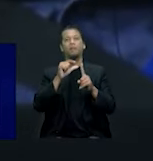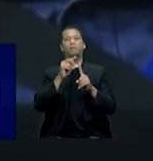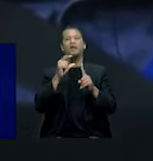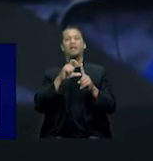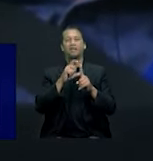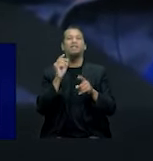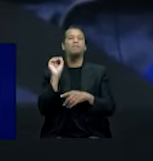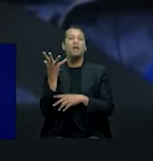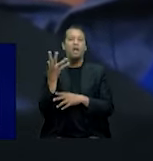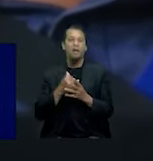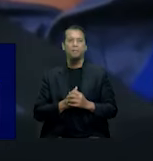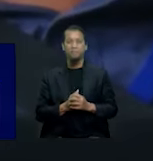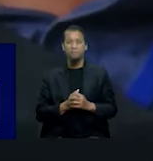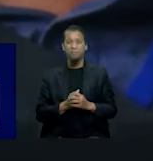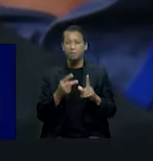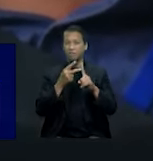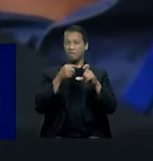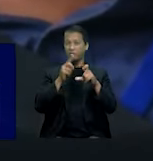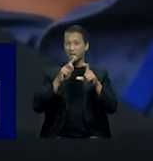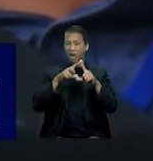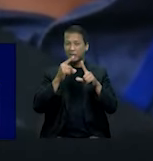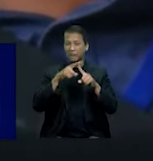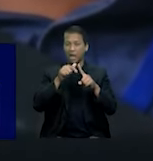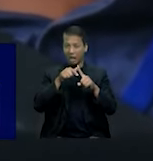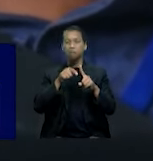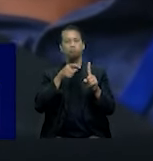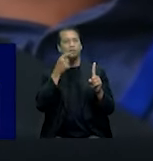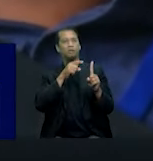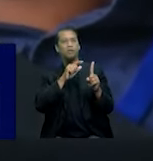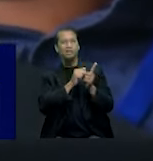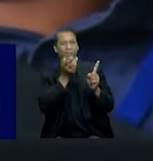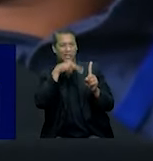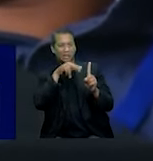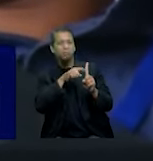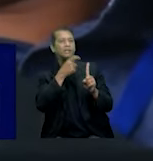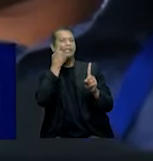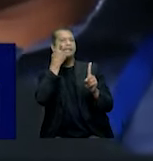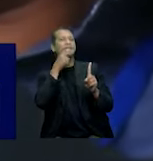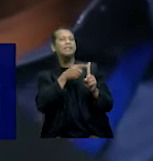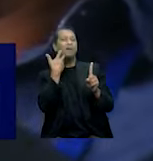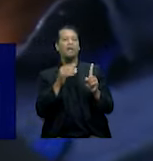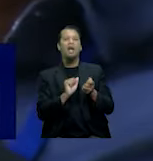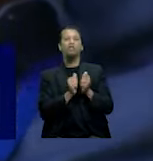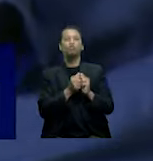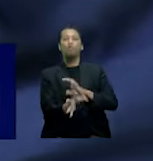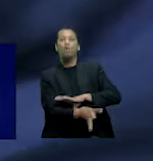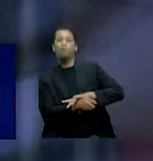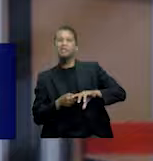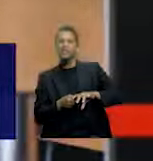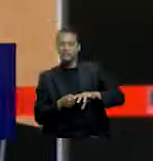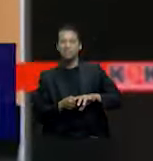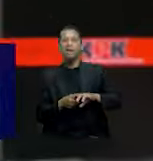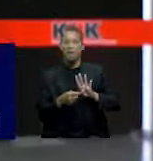Hefe Arita diperiksa sebagai saksi atas kasus dugaan korupsi di Pemkot Semarang. Dari kasus ini, KPK telah menjerat 4 orang